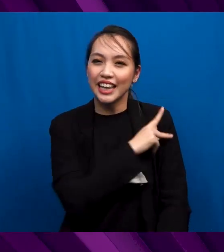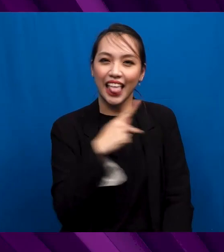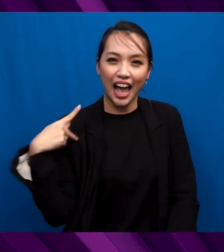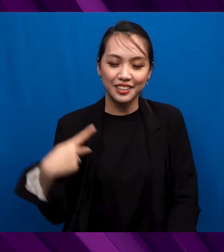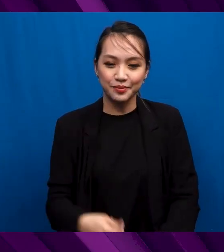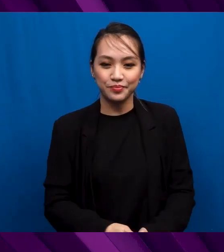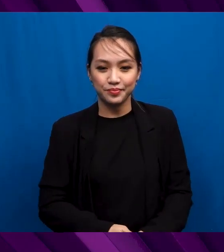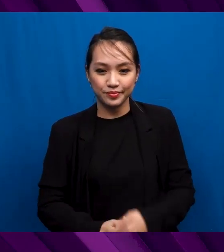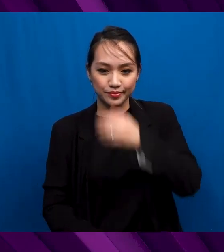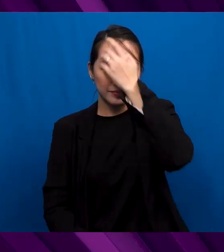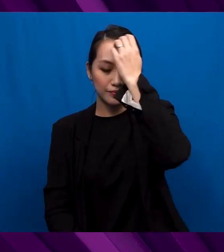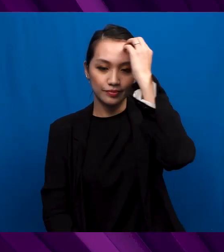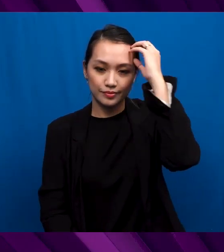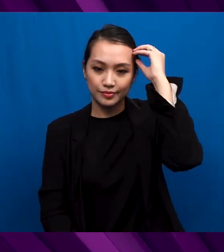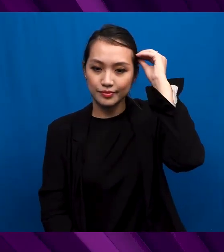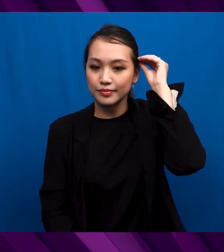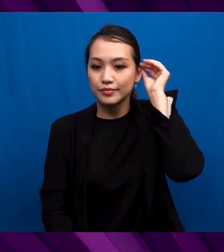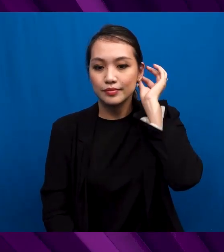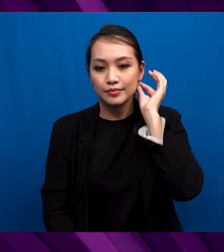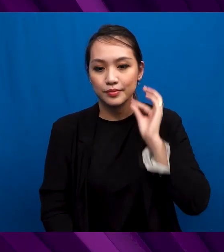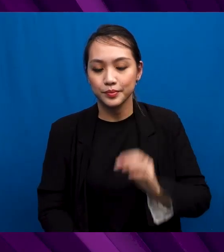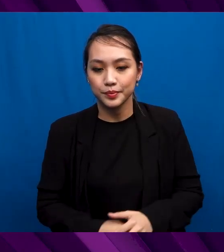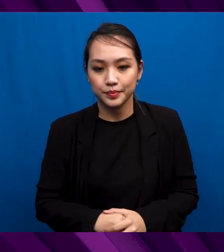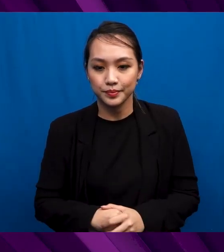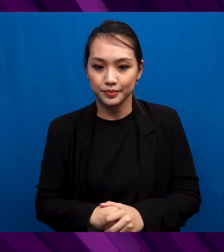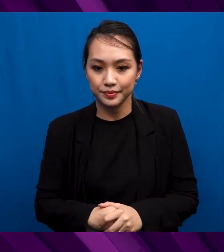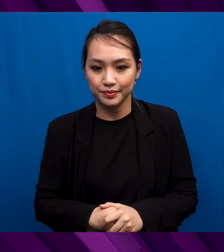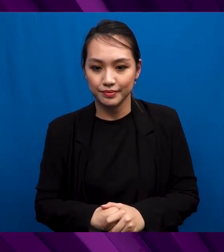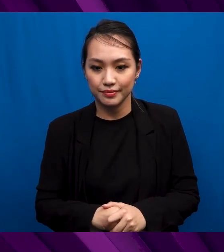menyertai orang-orang benar